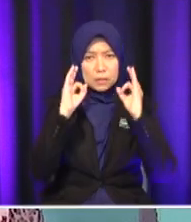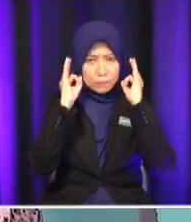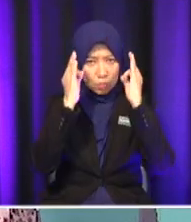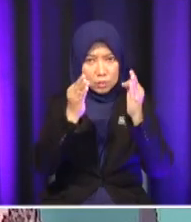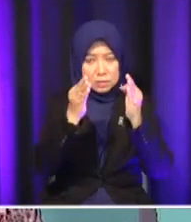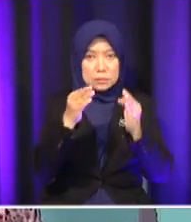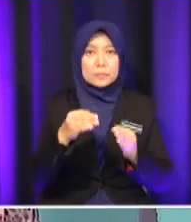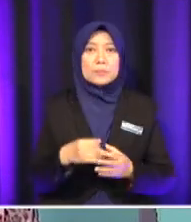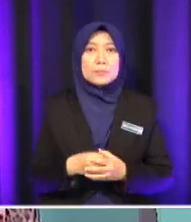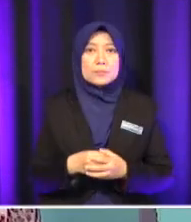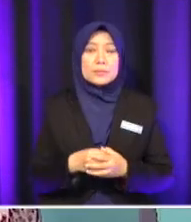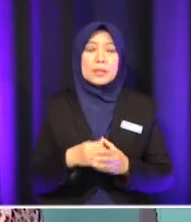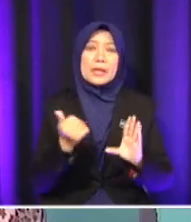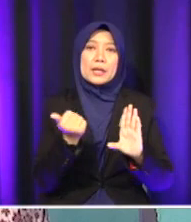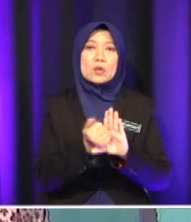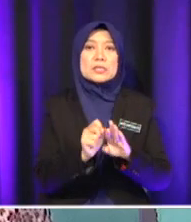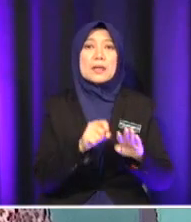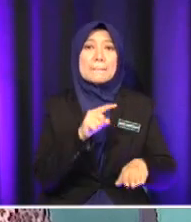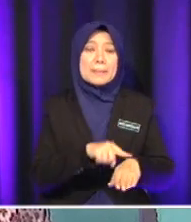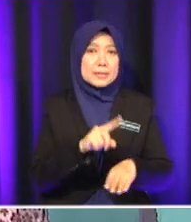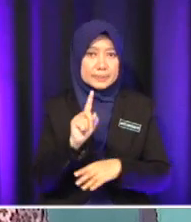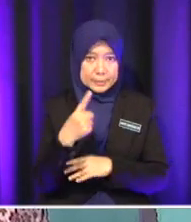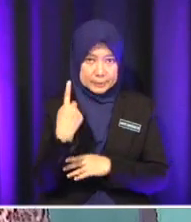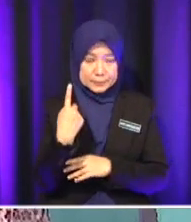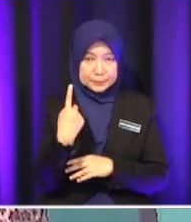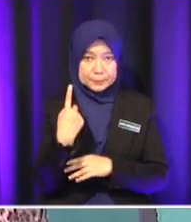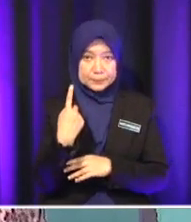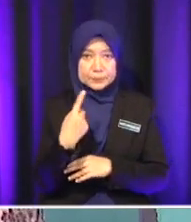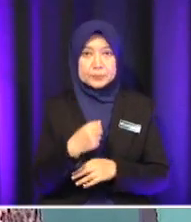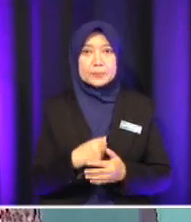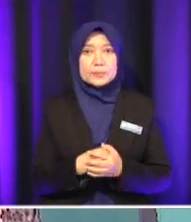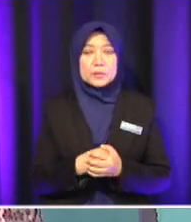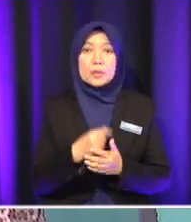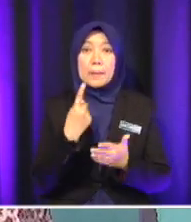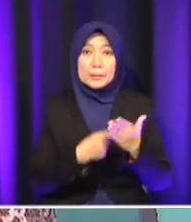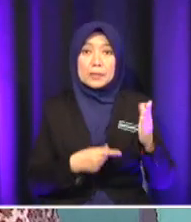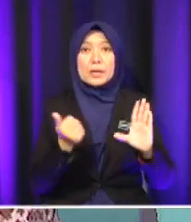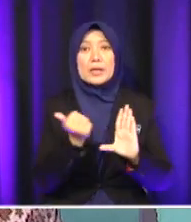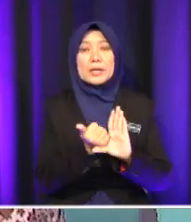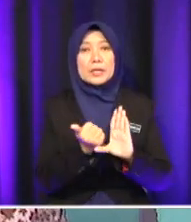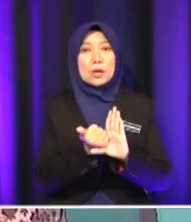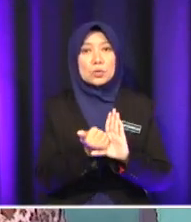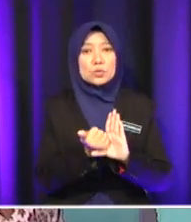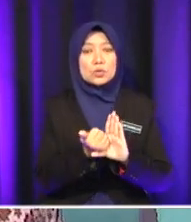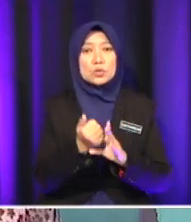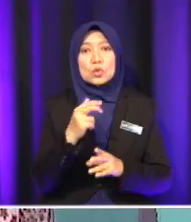kepada kita lihat komponen account semester